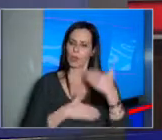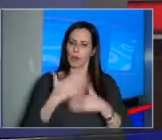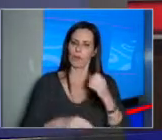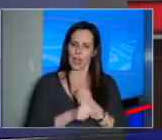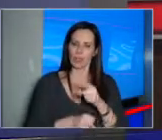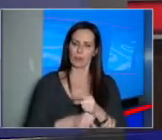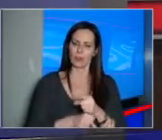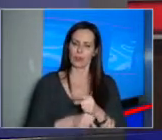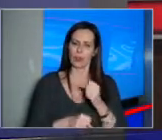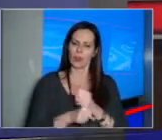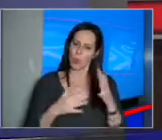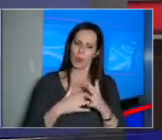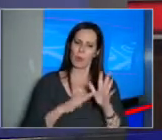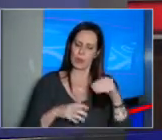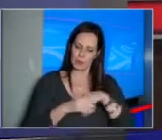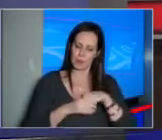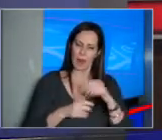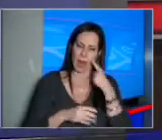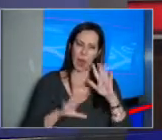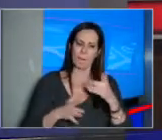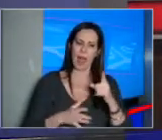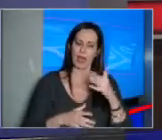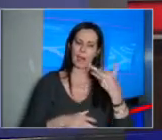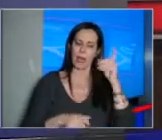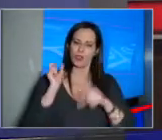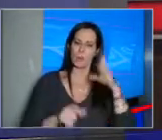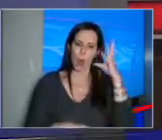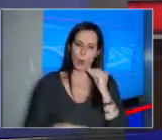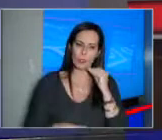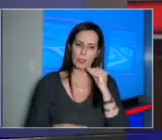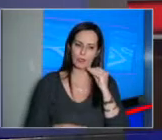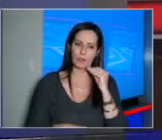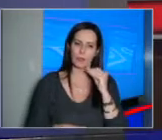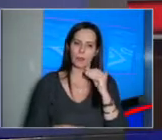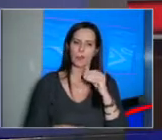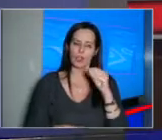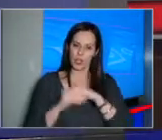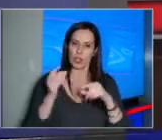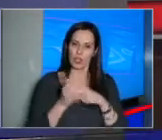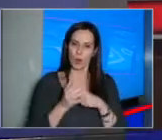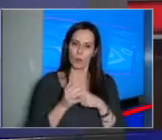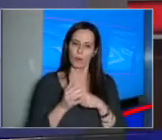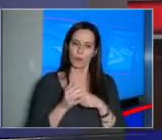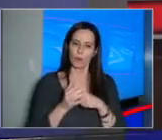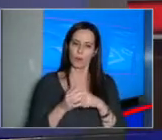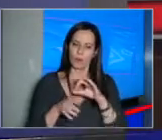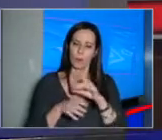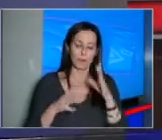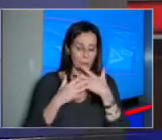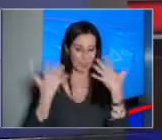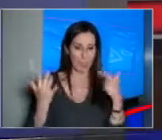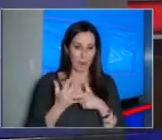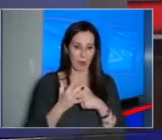ועשינו, ערכנו בדק בית לראות מה שביעות הרצון של אותם מבוטחים שנעזרו ביד המכוונת,